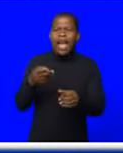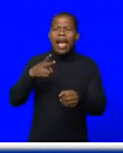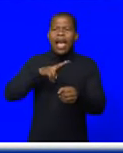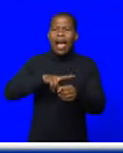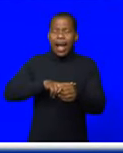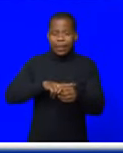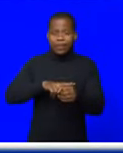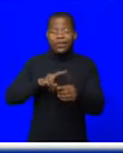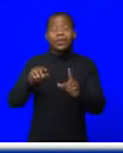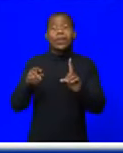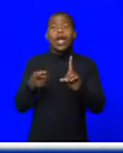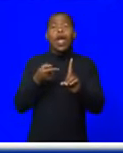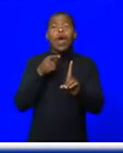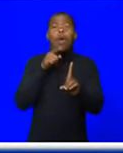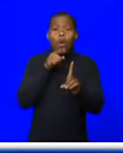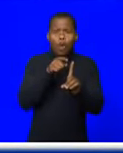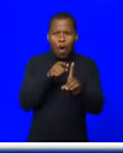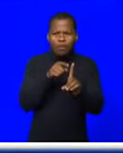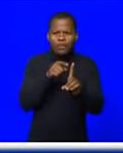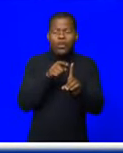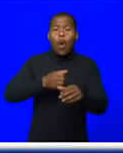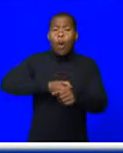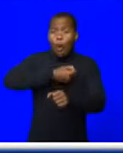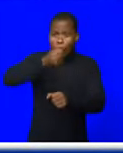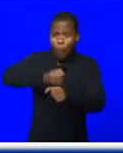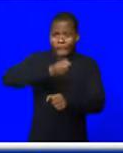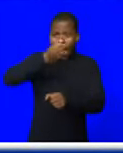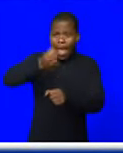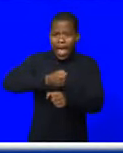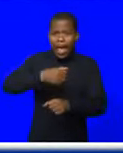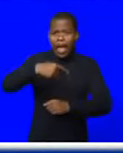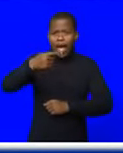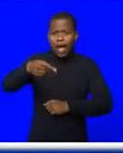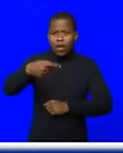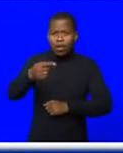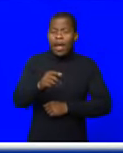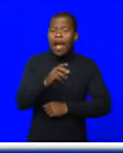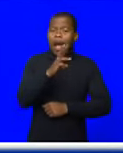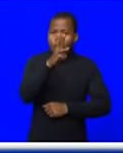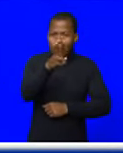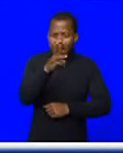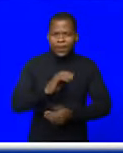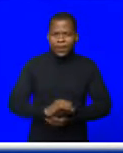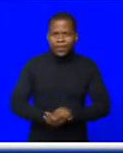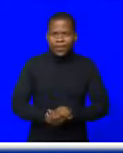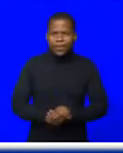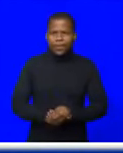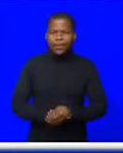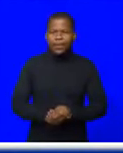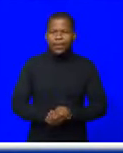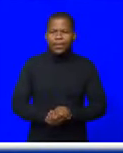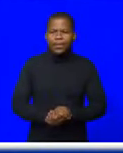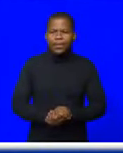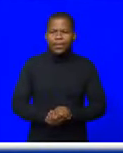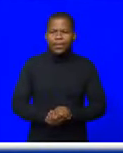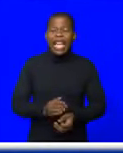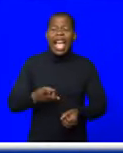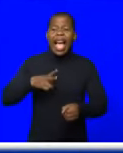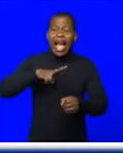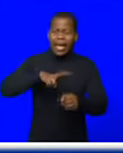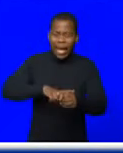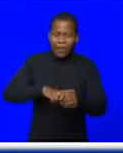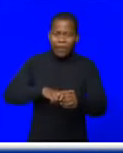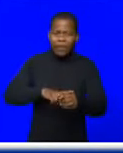Queen Elizabeth utawuchubeka nemisebenzi yakhe kodwa hayi le matima. Utawuphindza achubeka atholele